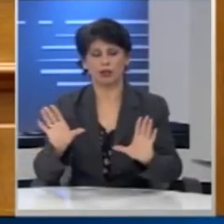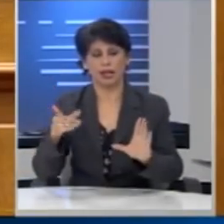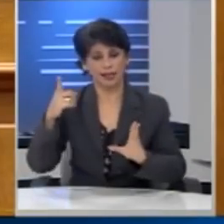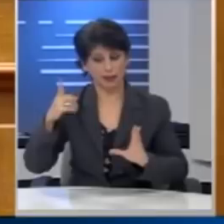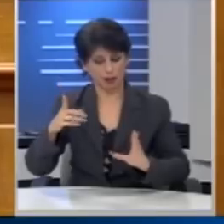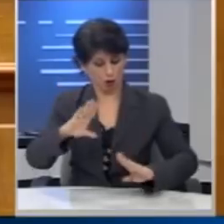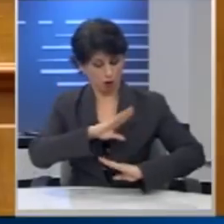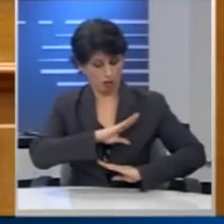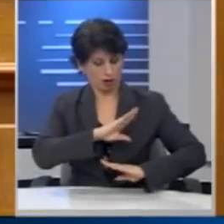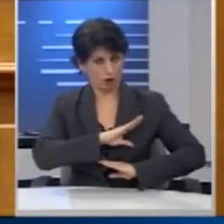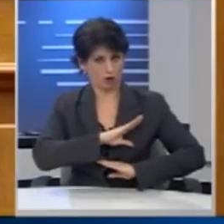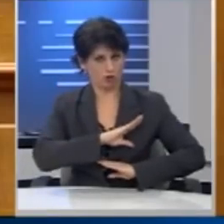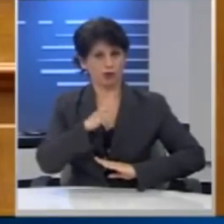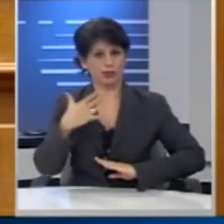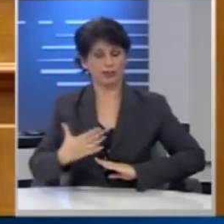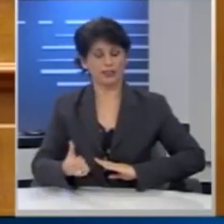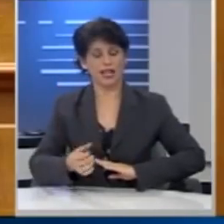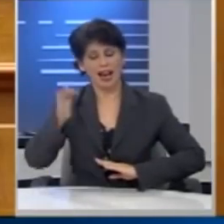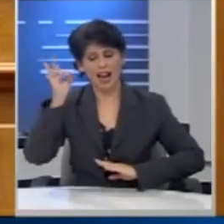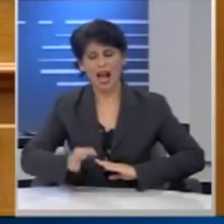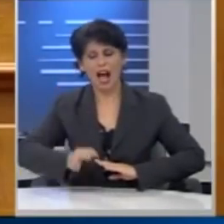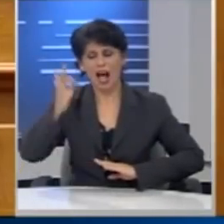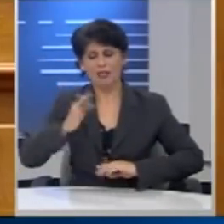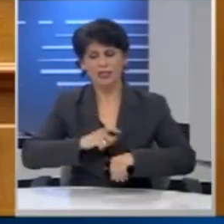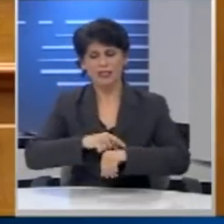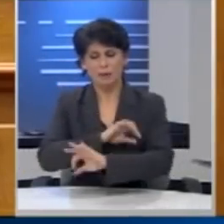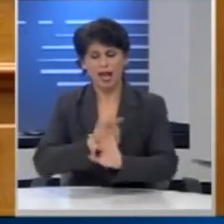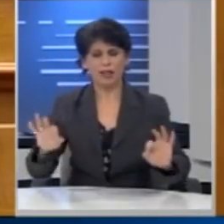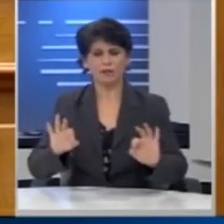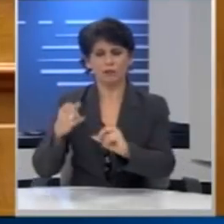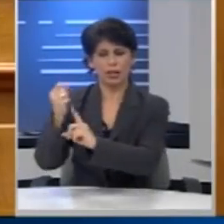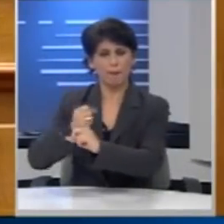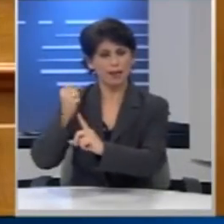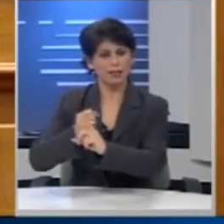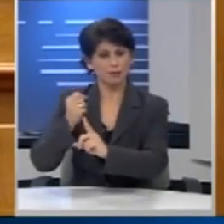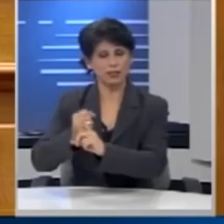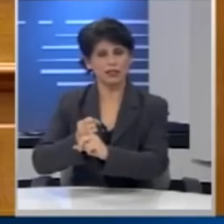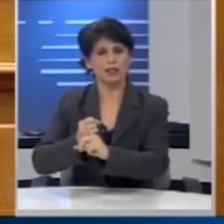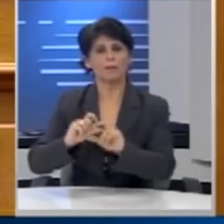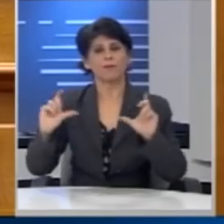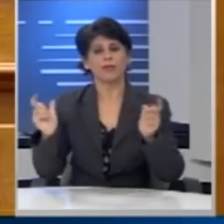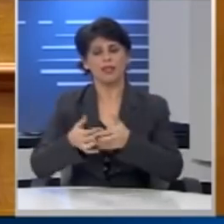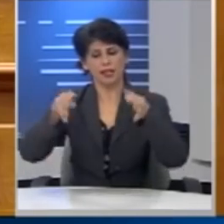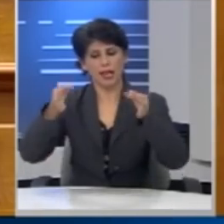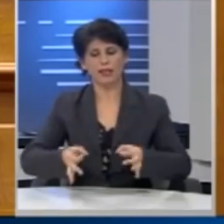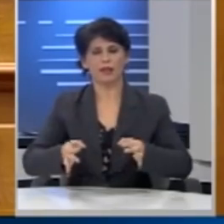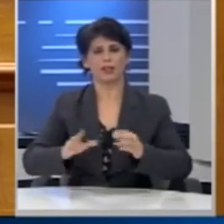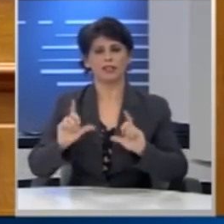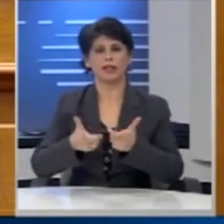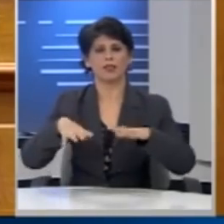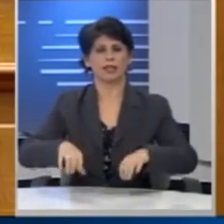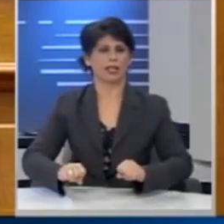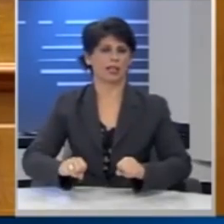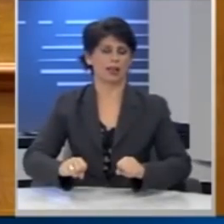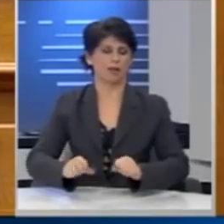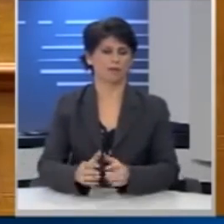Και οι ένοπλες δυνάμεις της είναι ανά πάσα στιγμή έτοιμες να υπερασπιστούν την εθνική ακεραιότητα και την εθνική